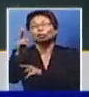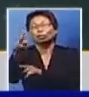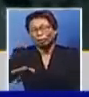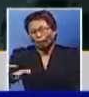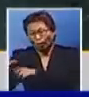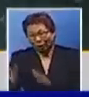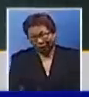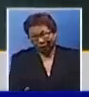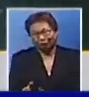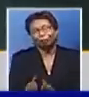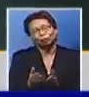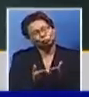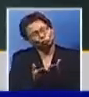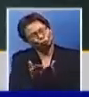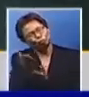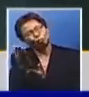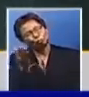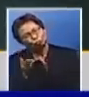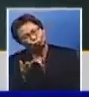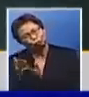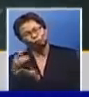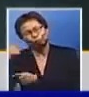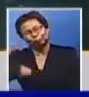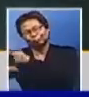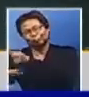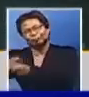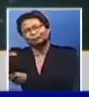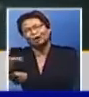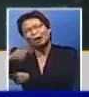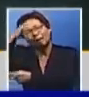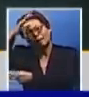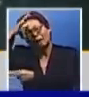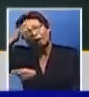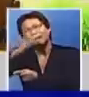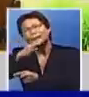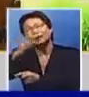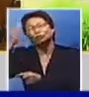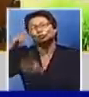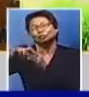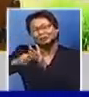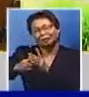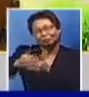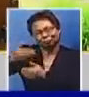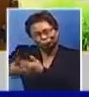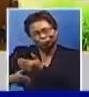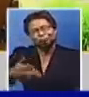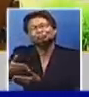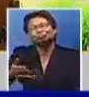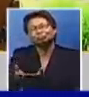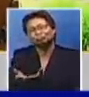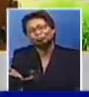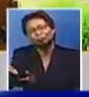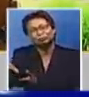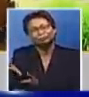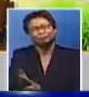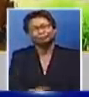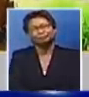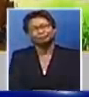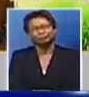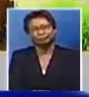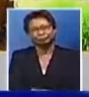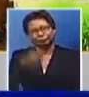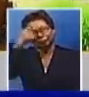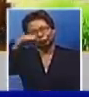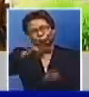peneroka, supaya meneruskan legasi yang dimulakan ibu bapa mereka. Dia menteramat utama kita berdana